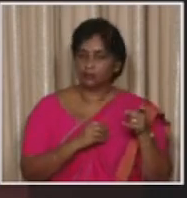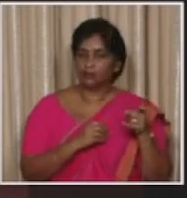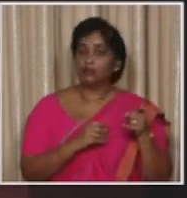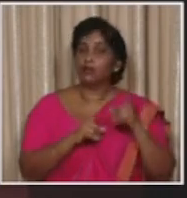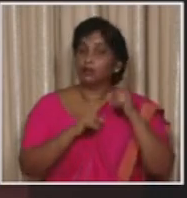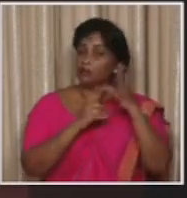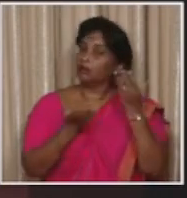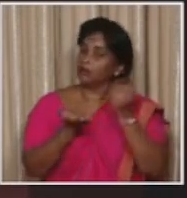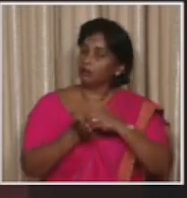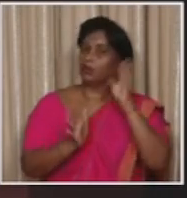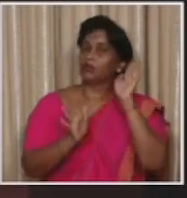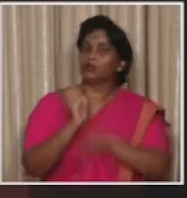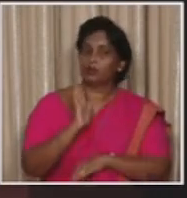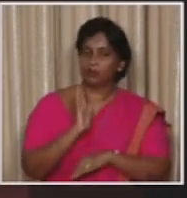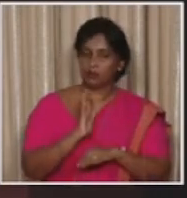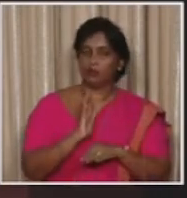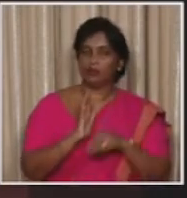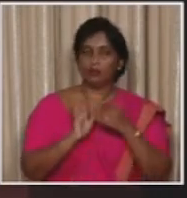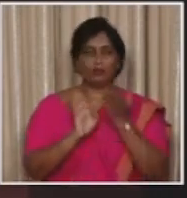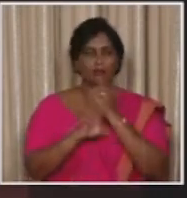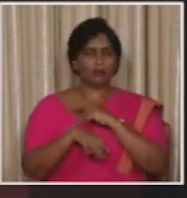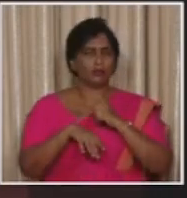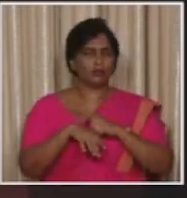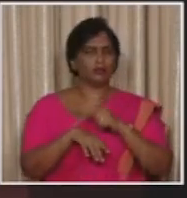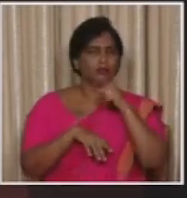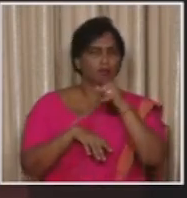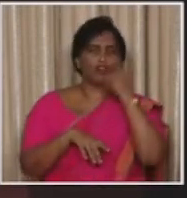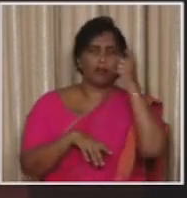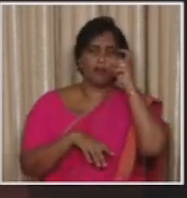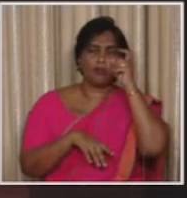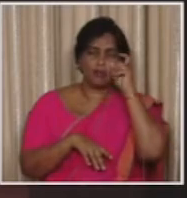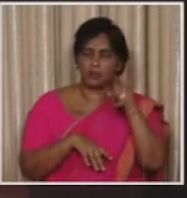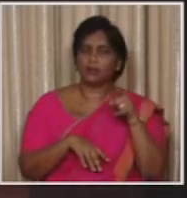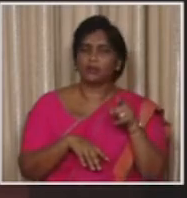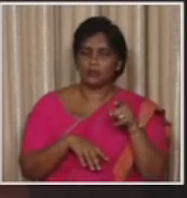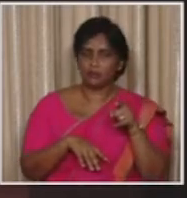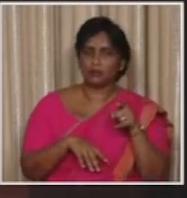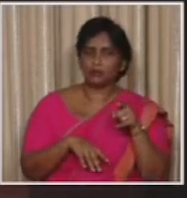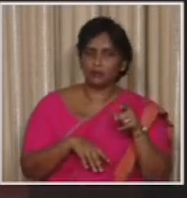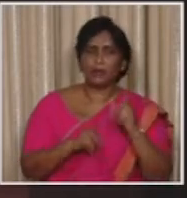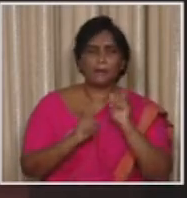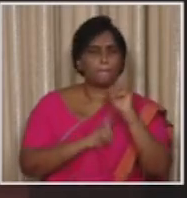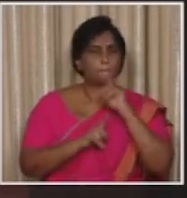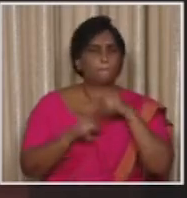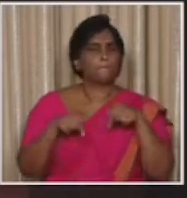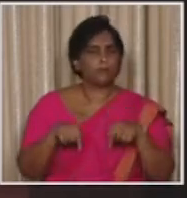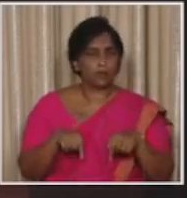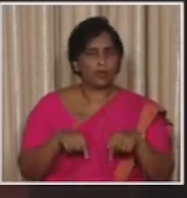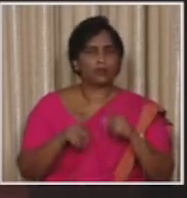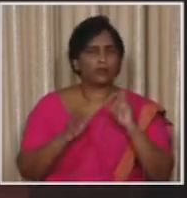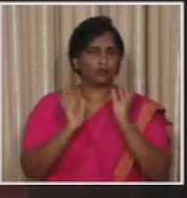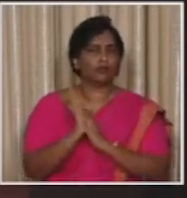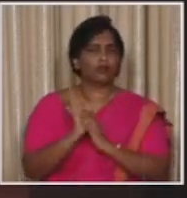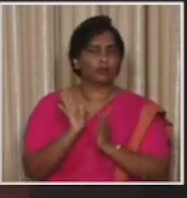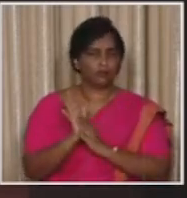ඒවට ගියත් කරගන්න. දැන් පහුගිය දවසක ඔබතුමා හොයලා බලන්න මේ පාර්ලිමේන්තුවේම කමිටුවකට